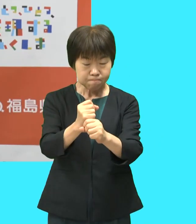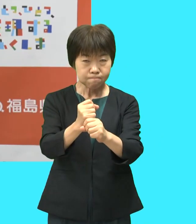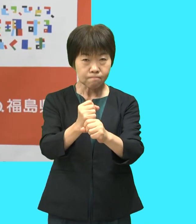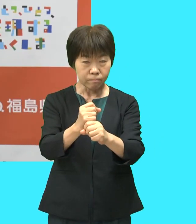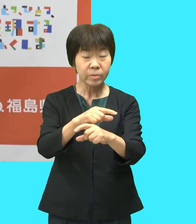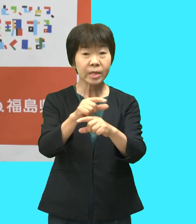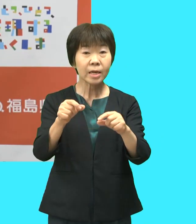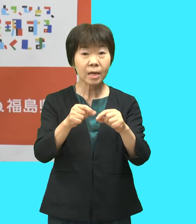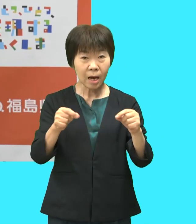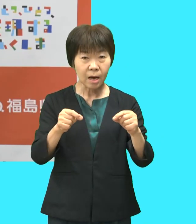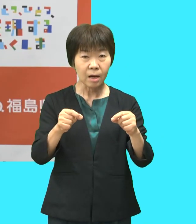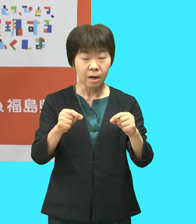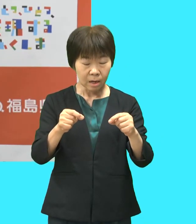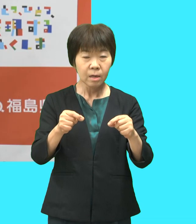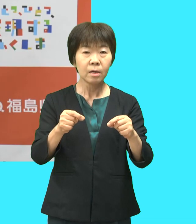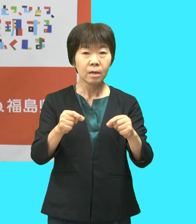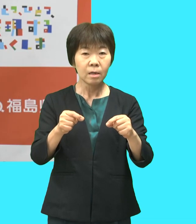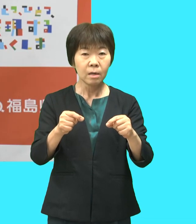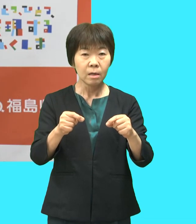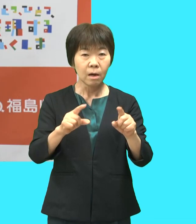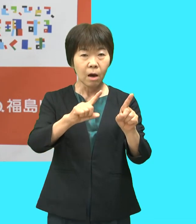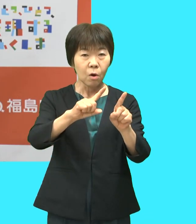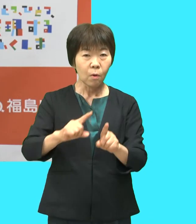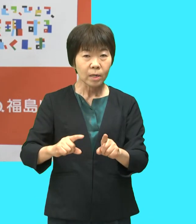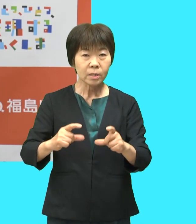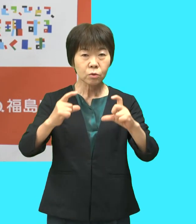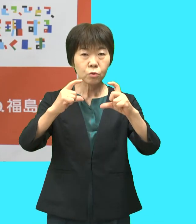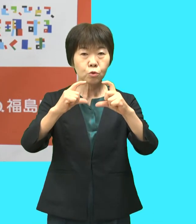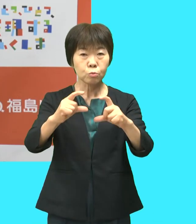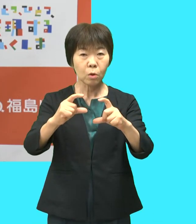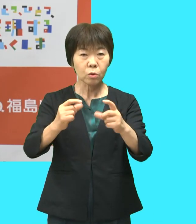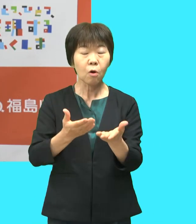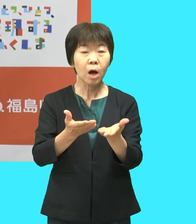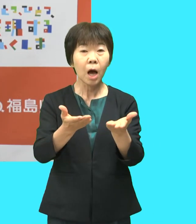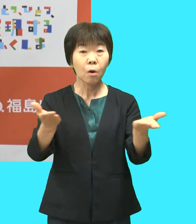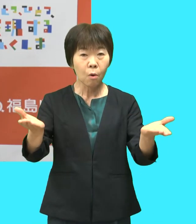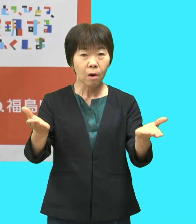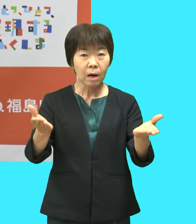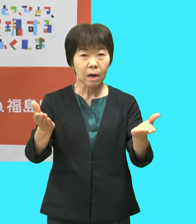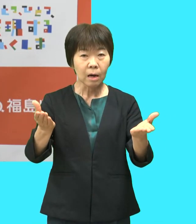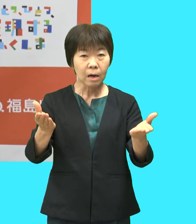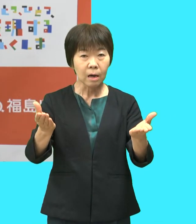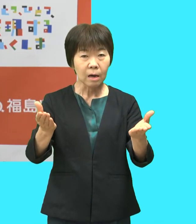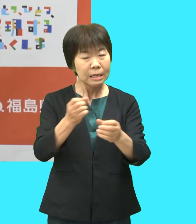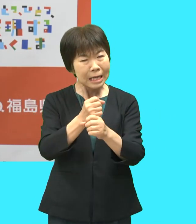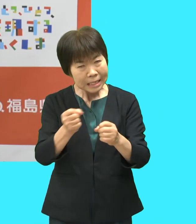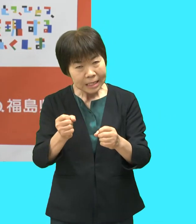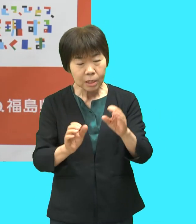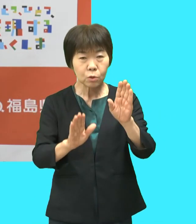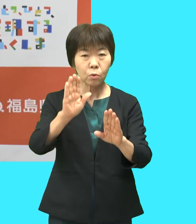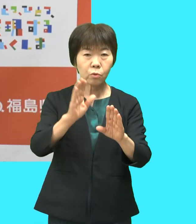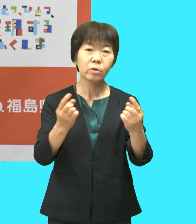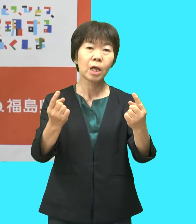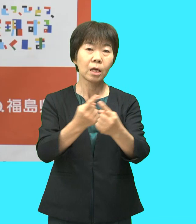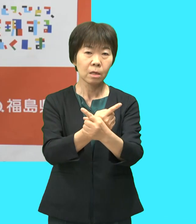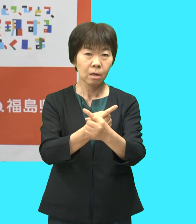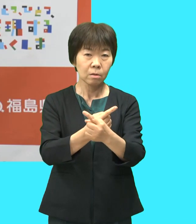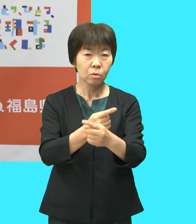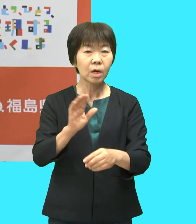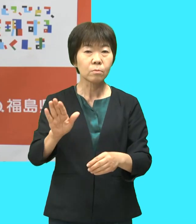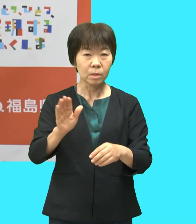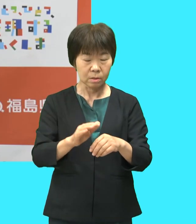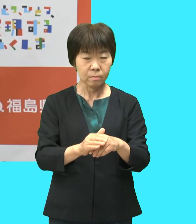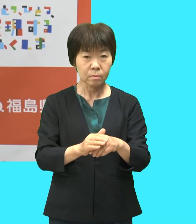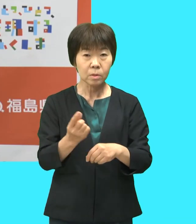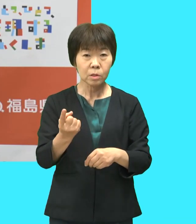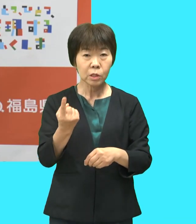果、一時的に割引クーポンの発行ができない状況になったと聞いております。昨